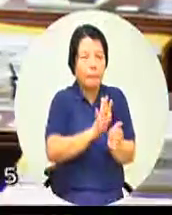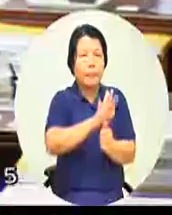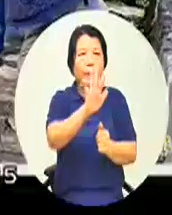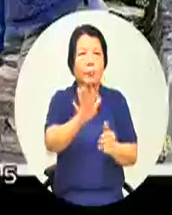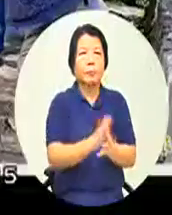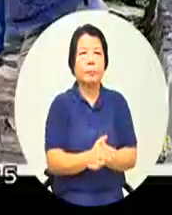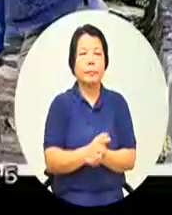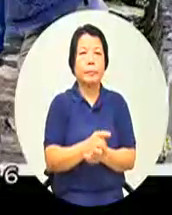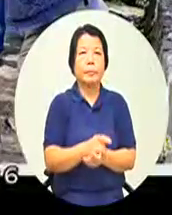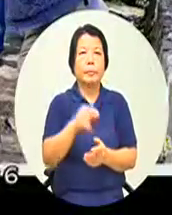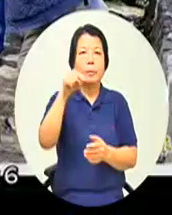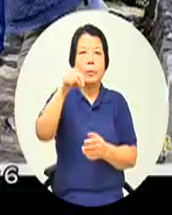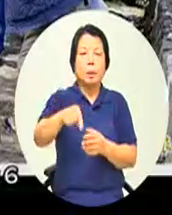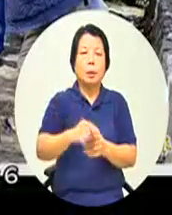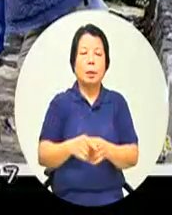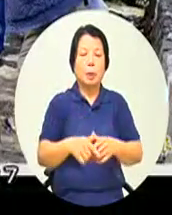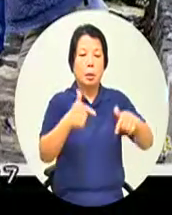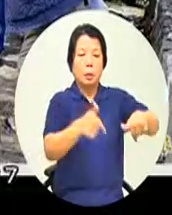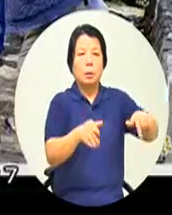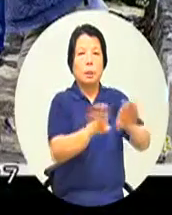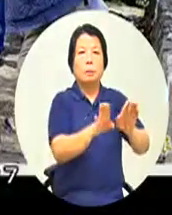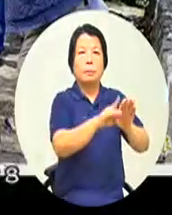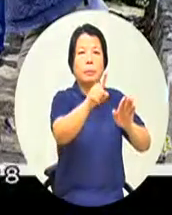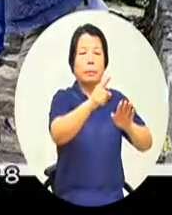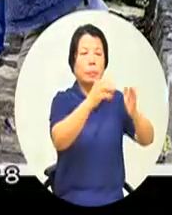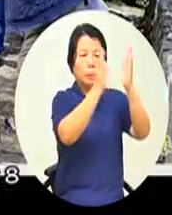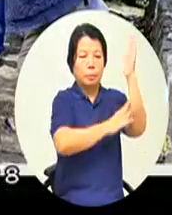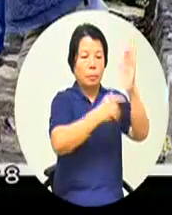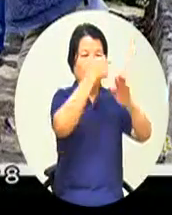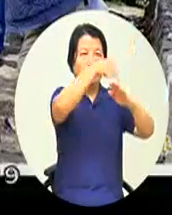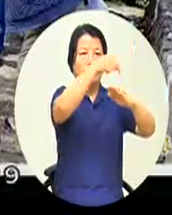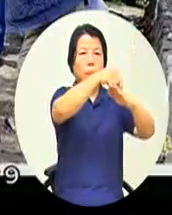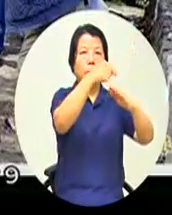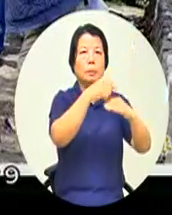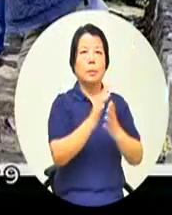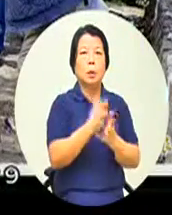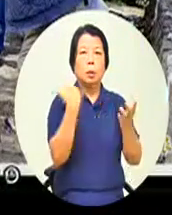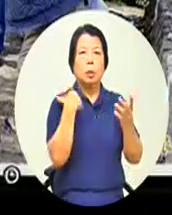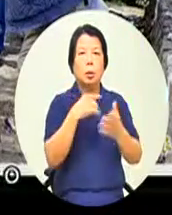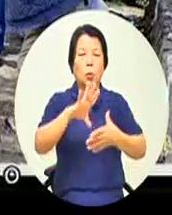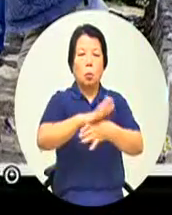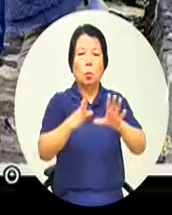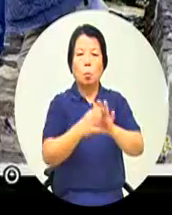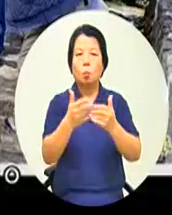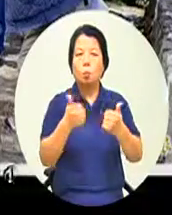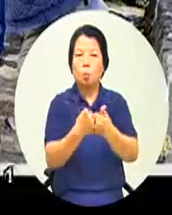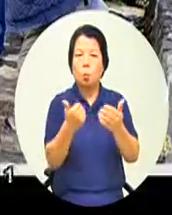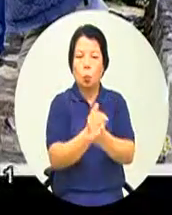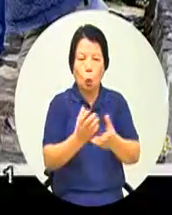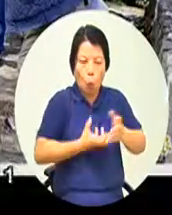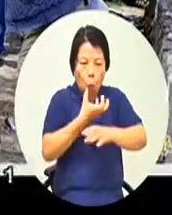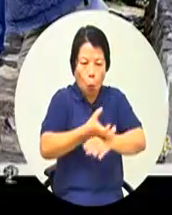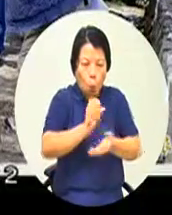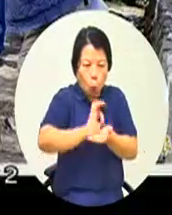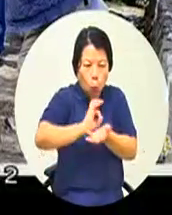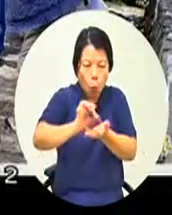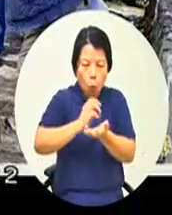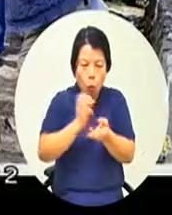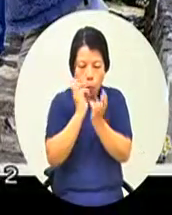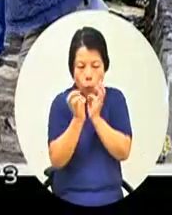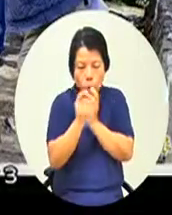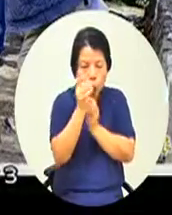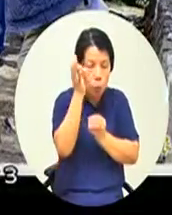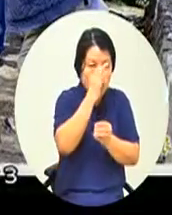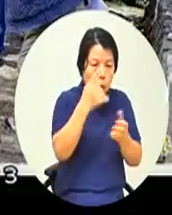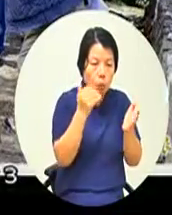神社就在我们西门的城墙上面，然后我们旧城文化学会花了很多的精神，在日本的这个图书馆里面找